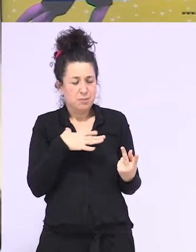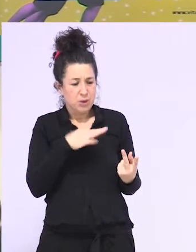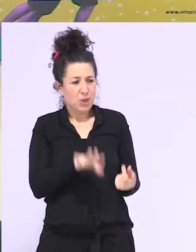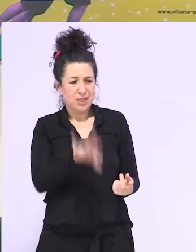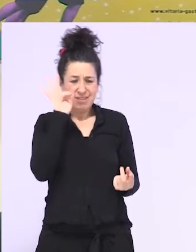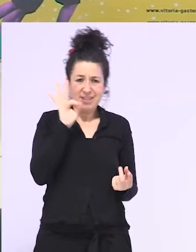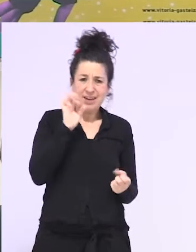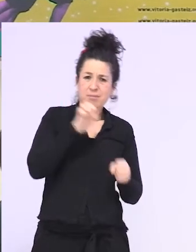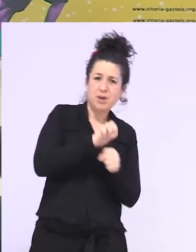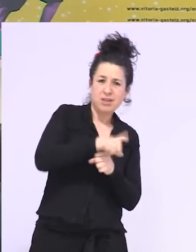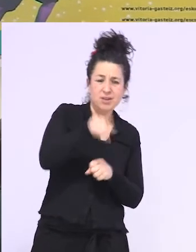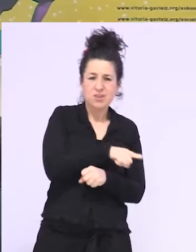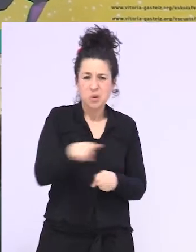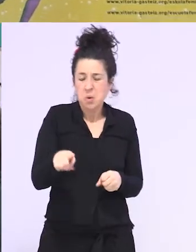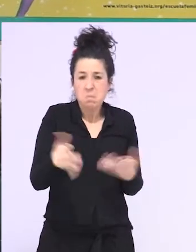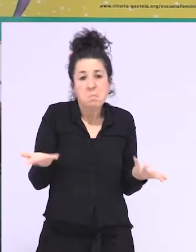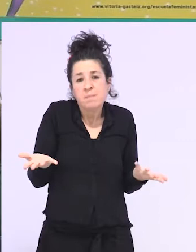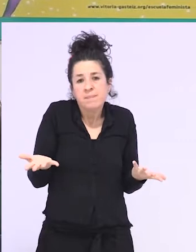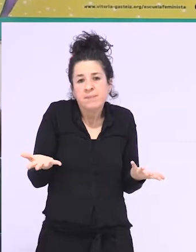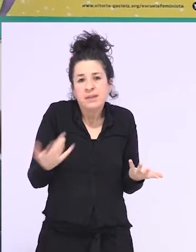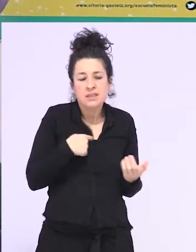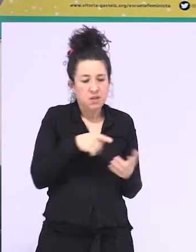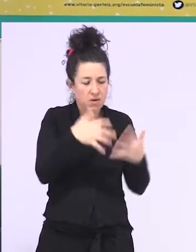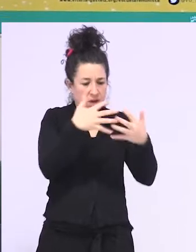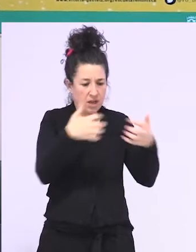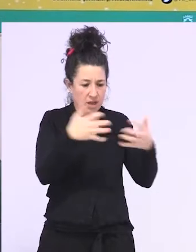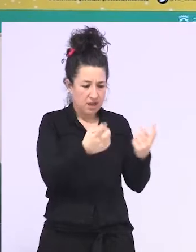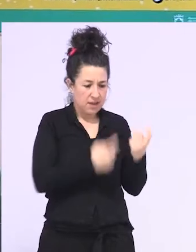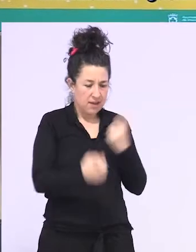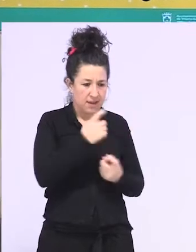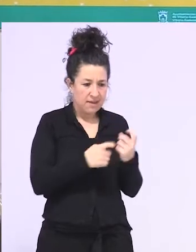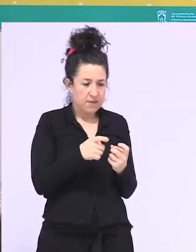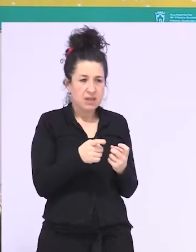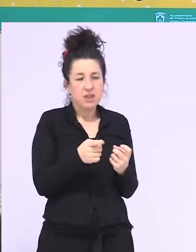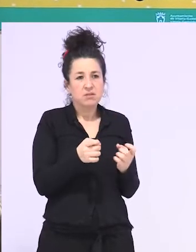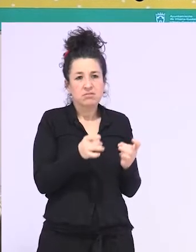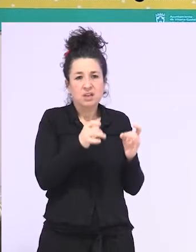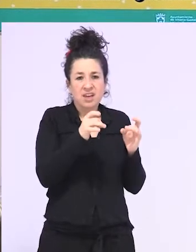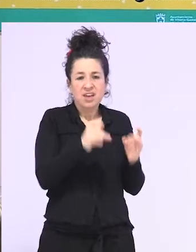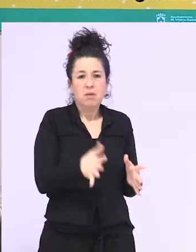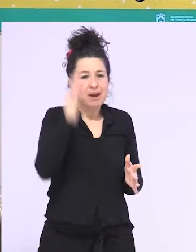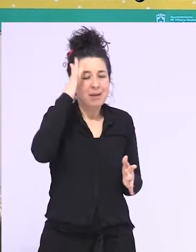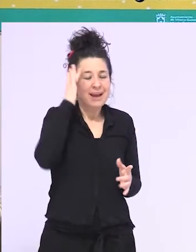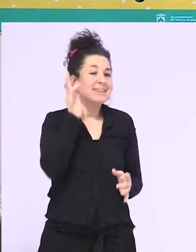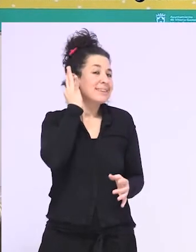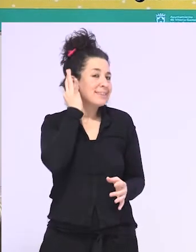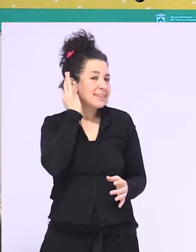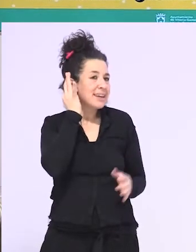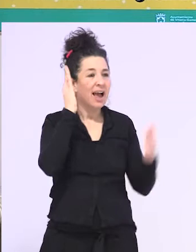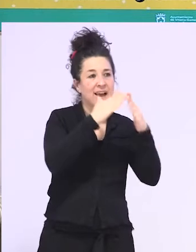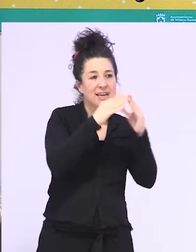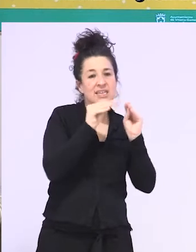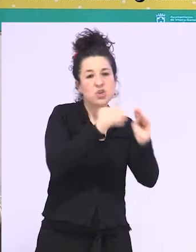Eskaintzen didan informazio hau da, bezakit, deskribatuko balio bezala neska hau bizi den etxea. Imaginatzen zeate, ba, sententzia baten,